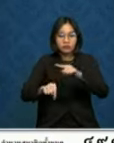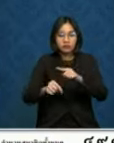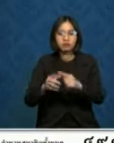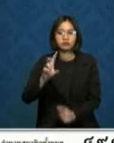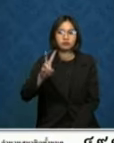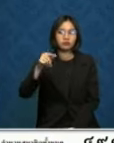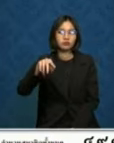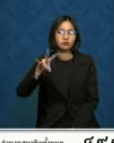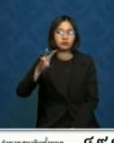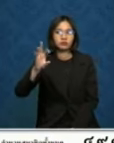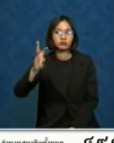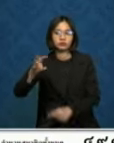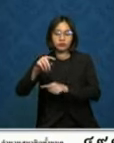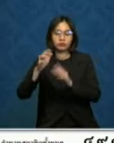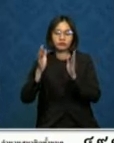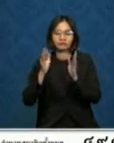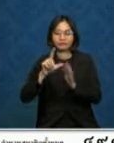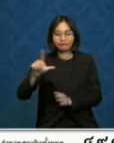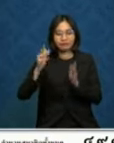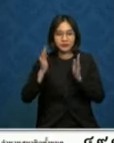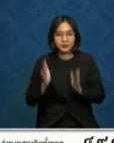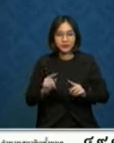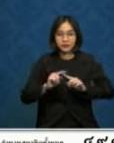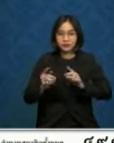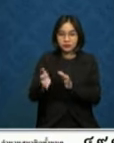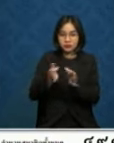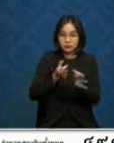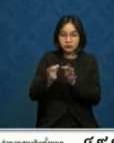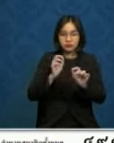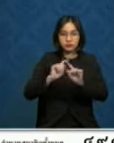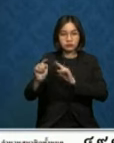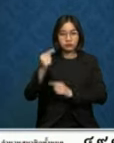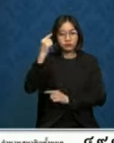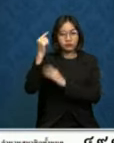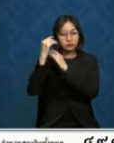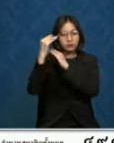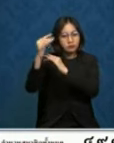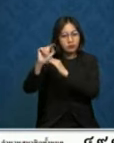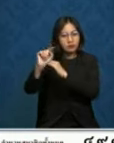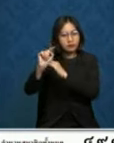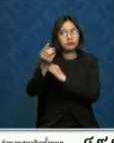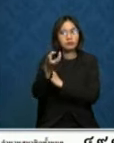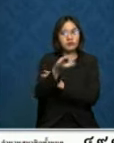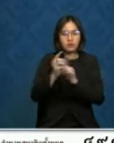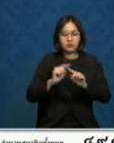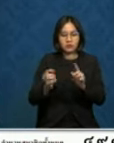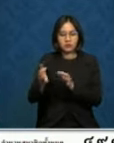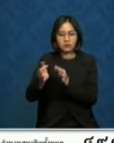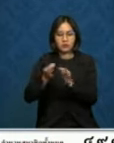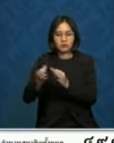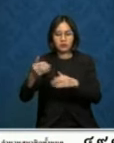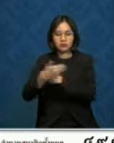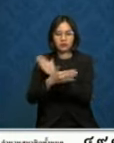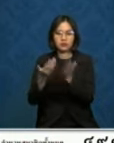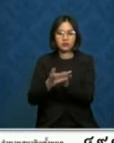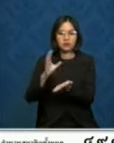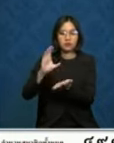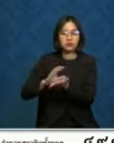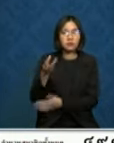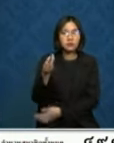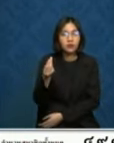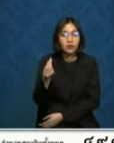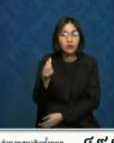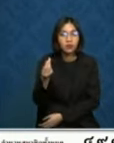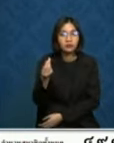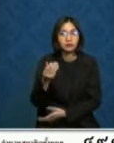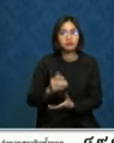2.76 ล้านคนนะคะแต่คำชี้แจงนะคะการคาดการณ์ว่าน้อยแล้วนะคะคำชี้แจงในห้องงบประมาณเป็นเท่าไรทราบไหมคะท่